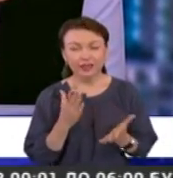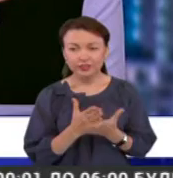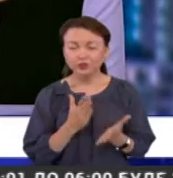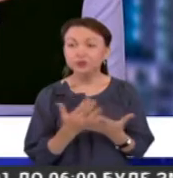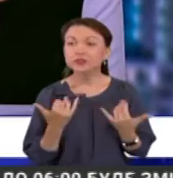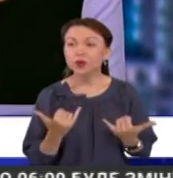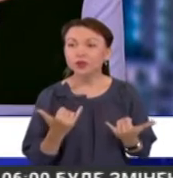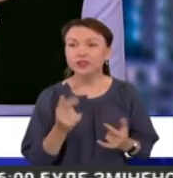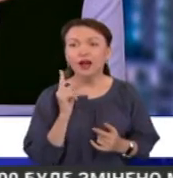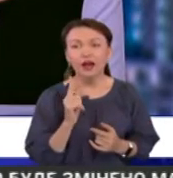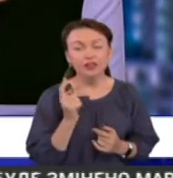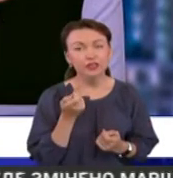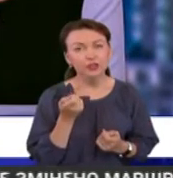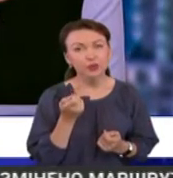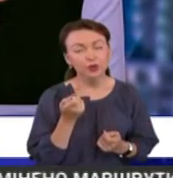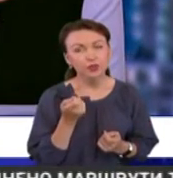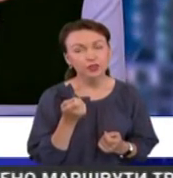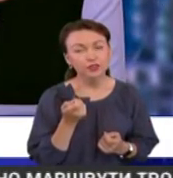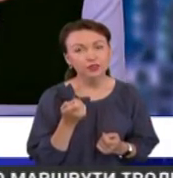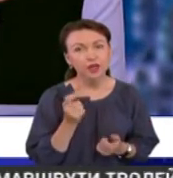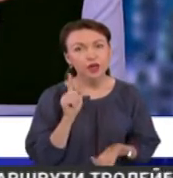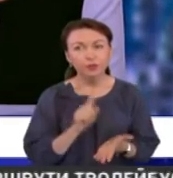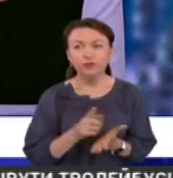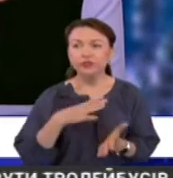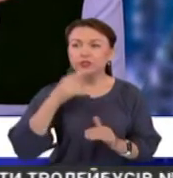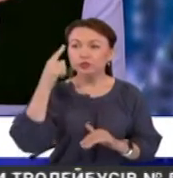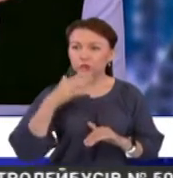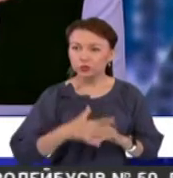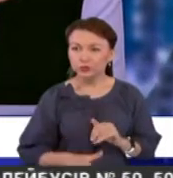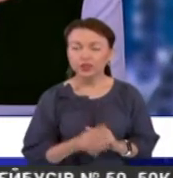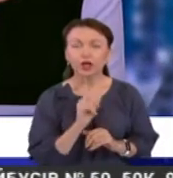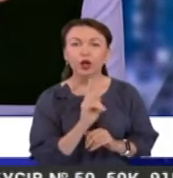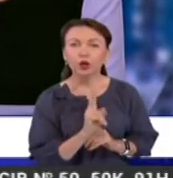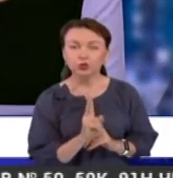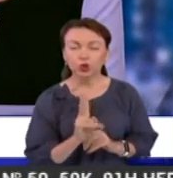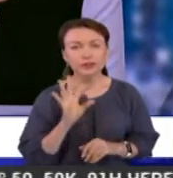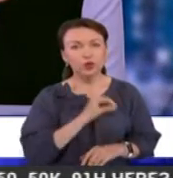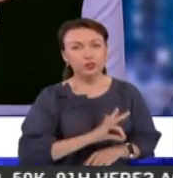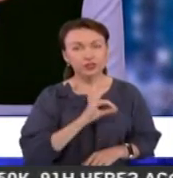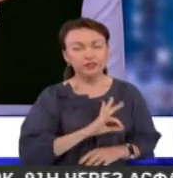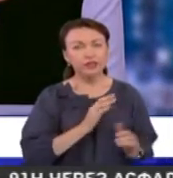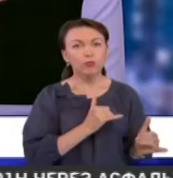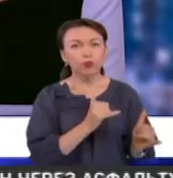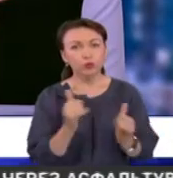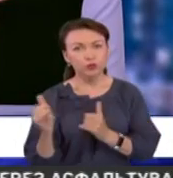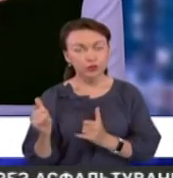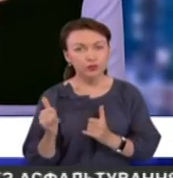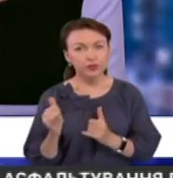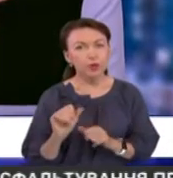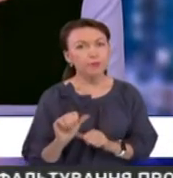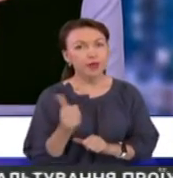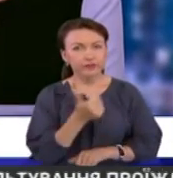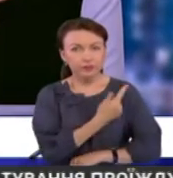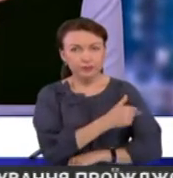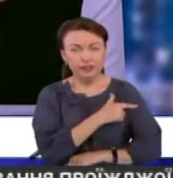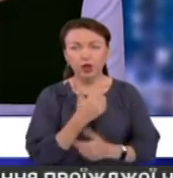сьогодні, але це вже трошки повинно бути зрозуміло, принаймні тим, хто скористався послугами на первинці, хто